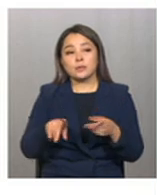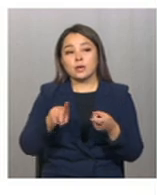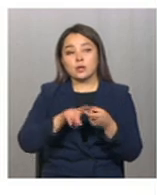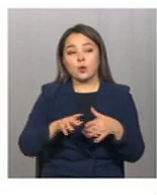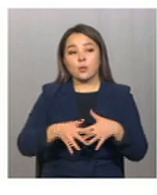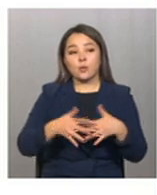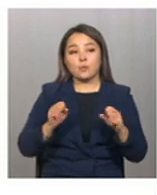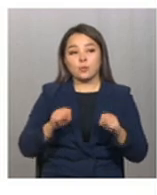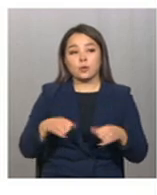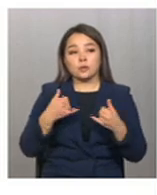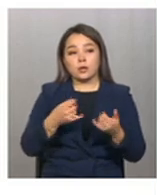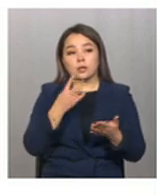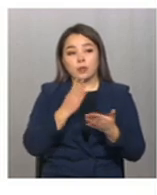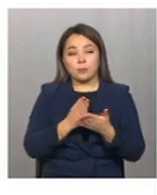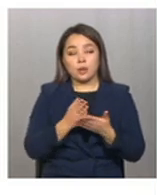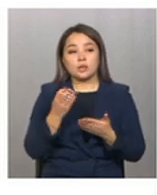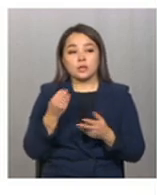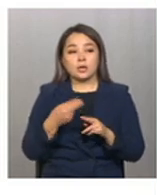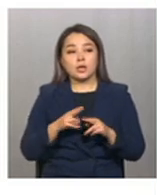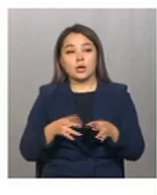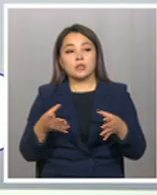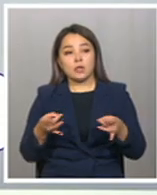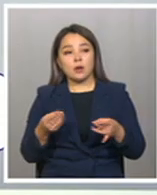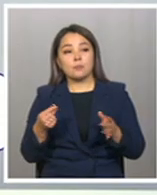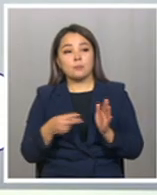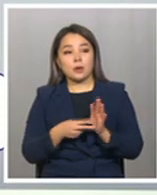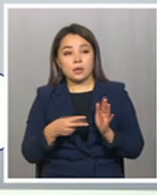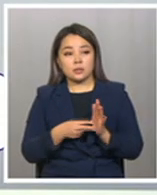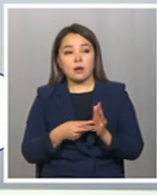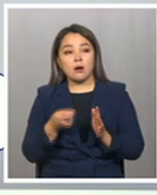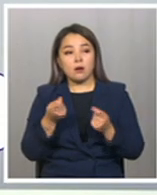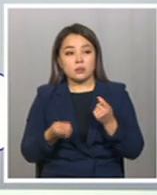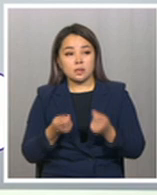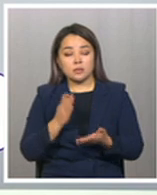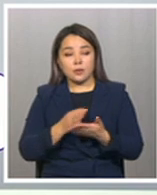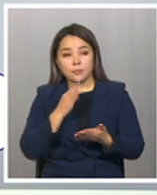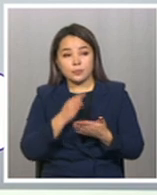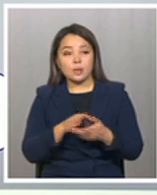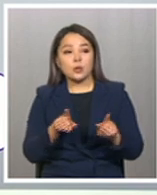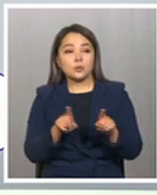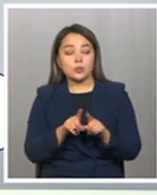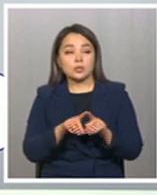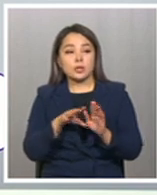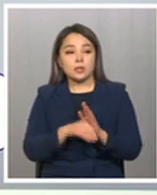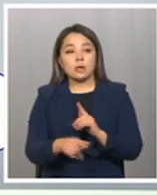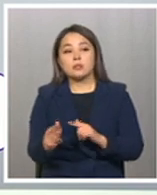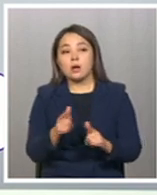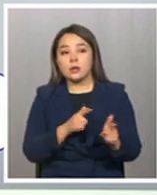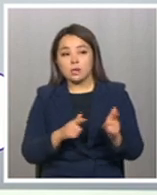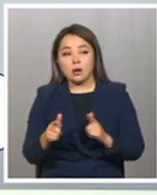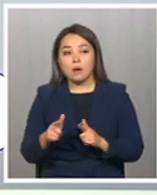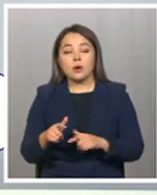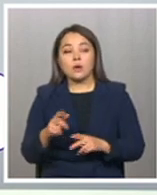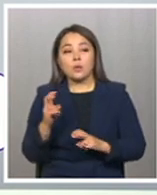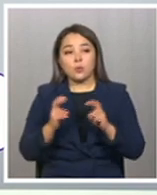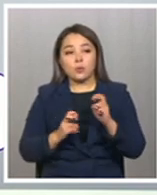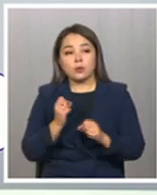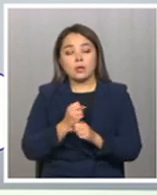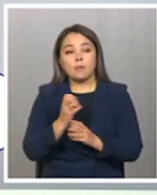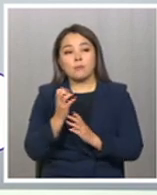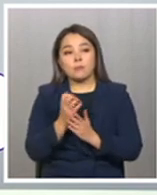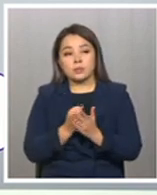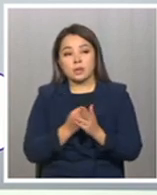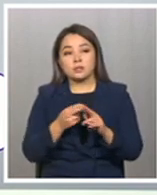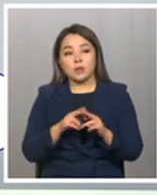деген сөз. Және шикізат бағасының арзандығы, сонымен бірге дайын өндіріс базасының болуы